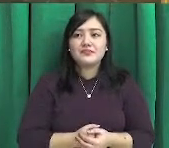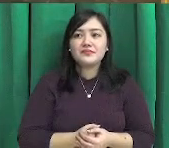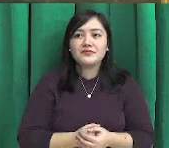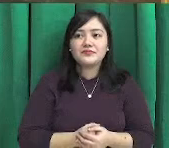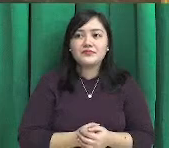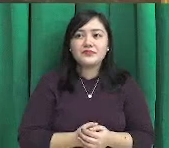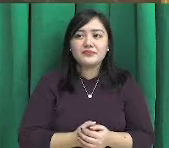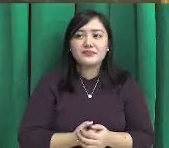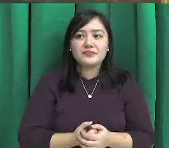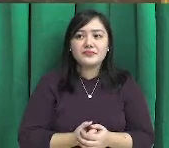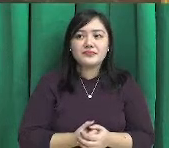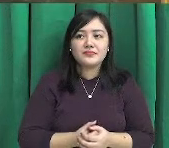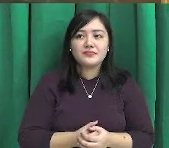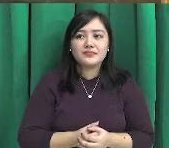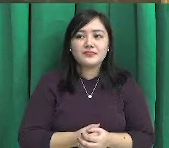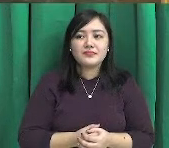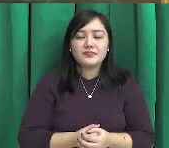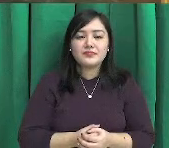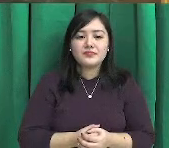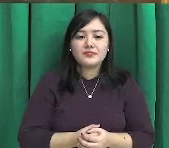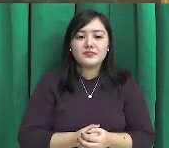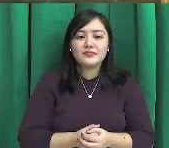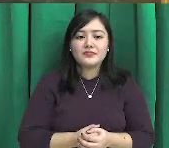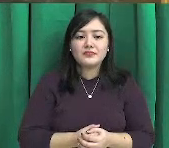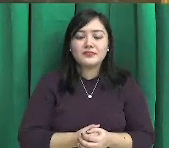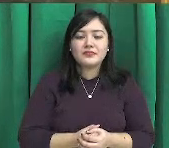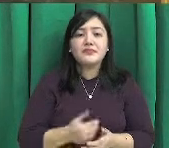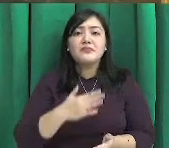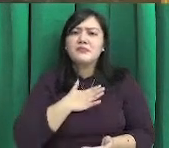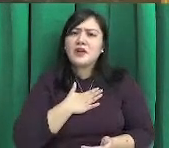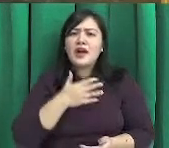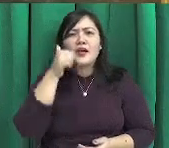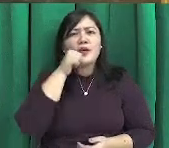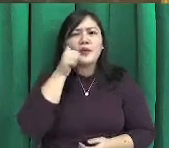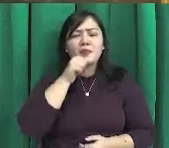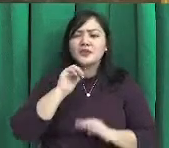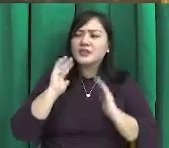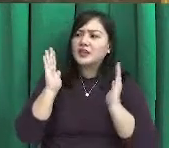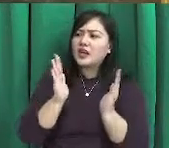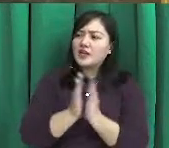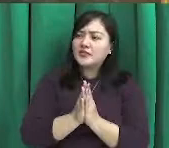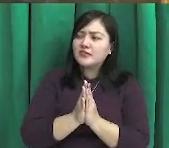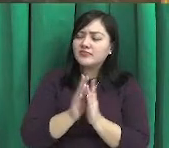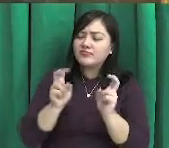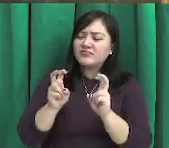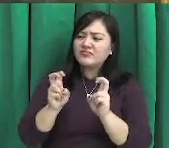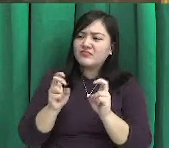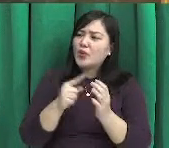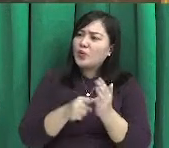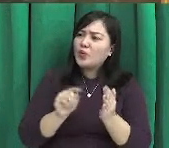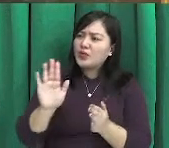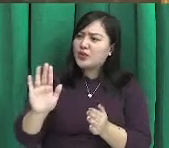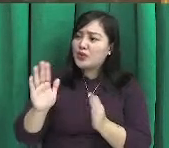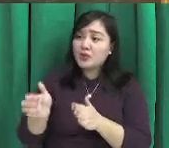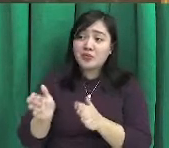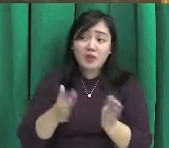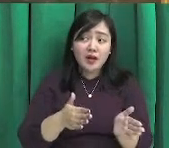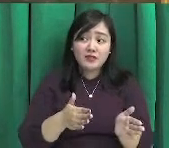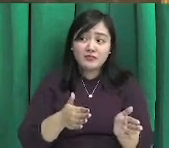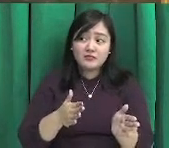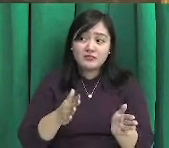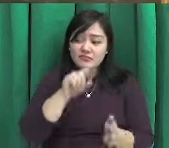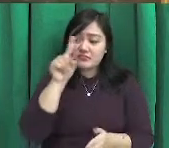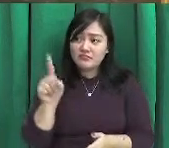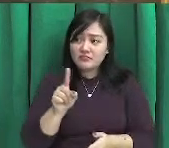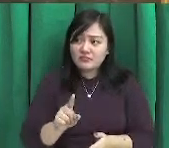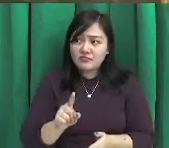ko, ako po kasi, ang lagi kong tanong, anong plano? That's sa it. Tingin mo, maganda